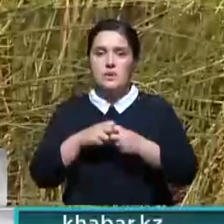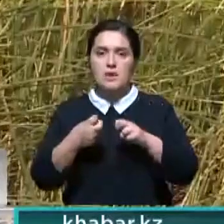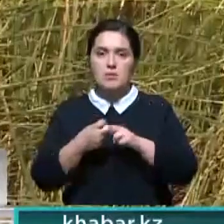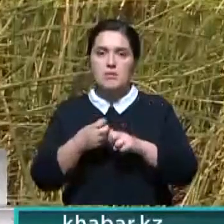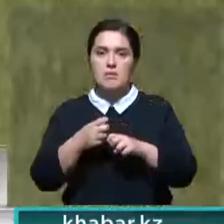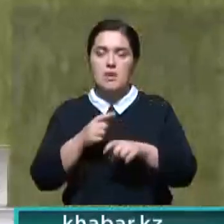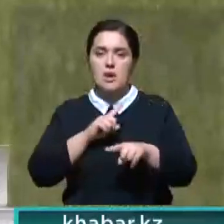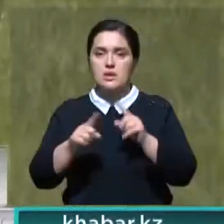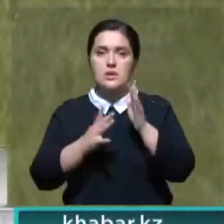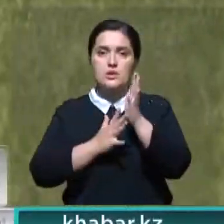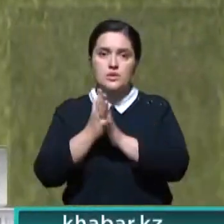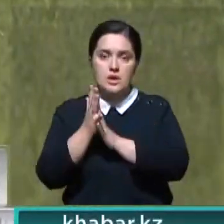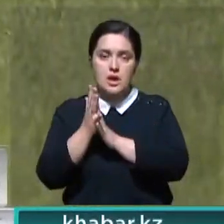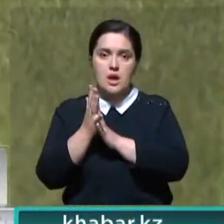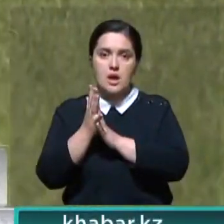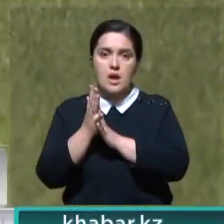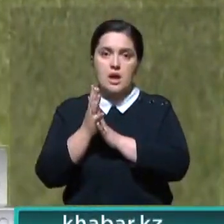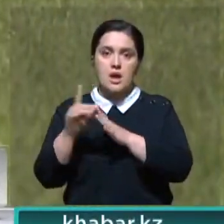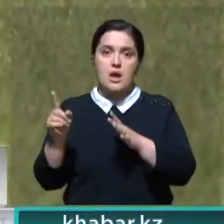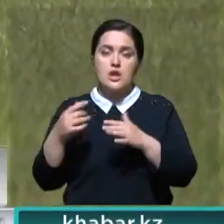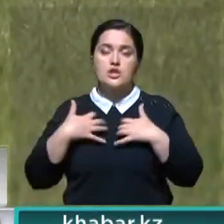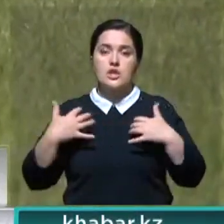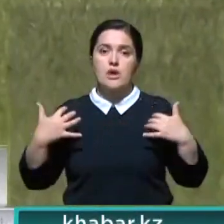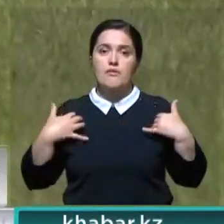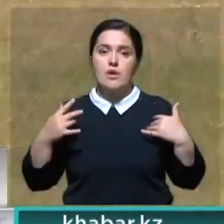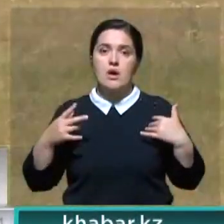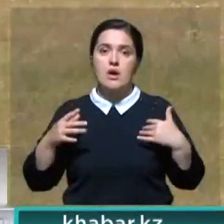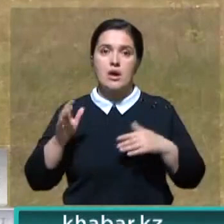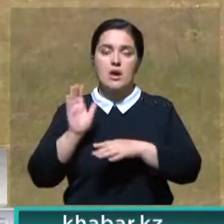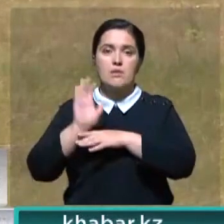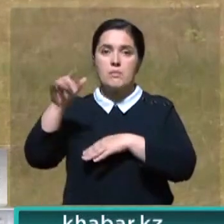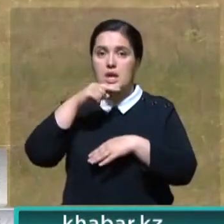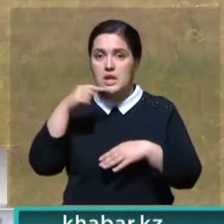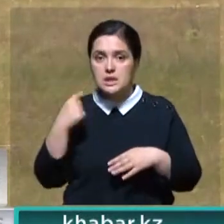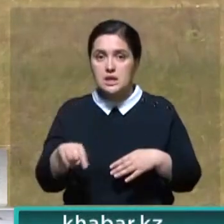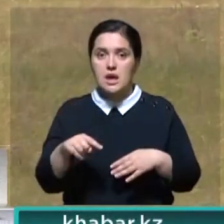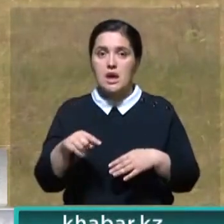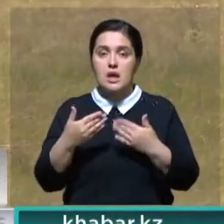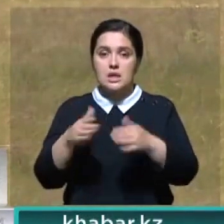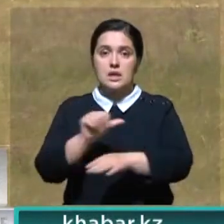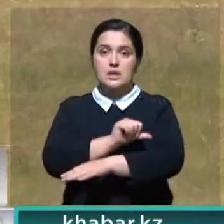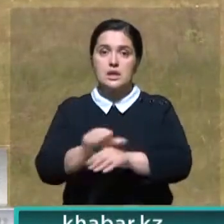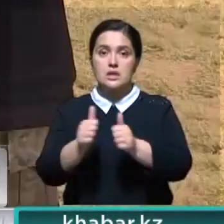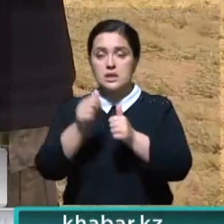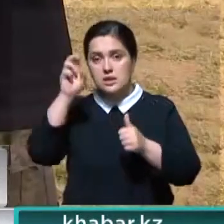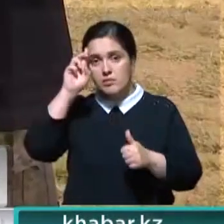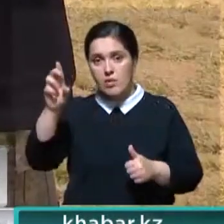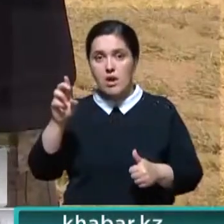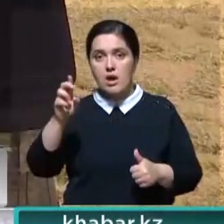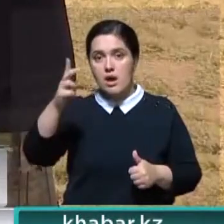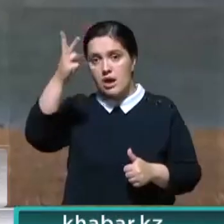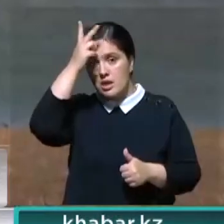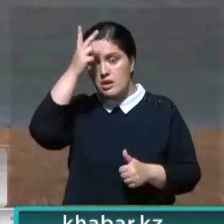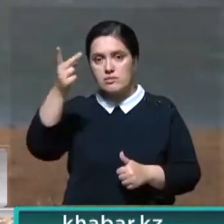решить проблему резкого роста числа парнокопытных путем выгона животных на территорию России. Для этого открывались границы с соседним